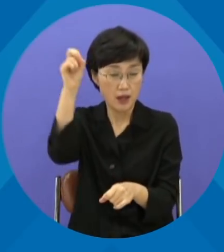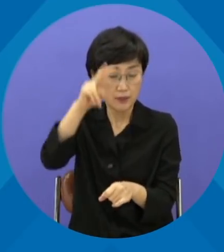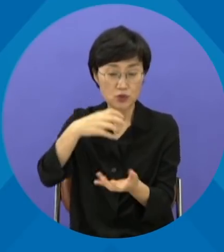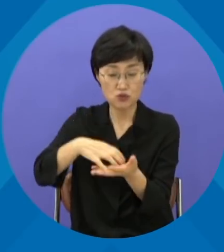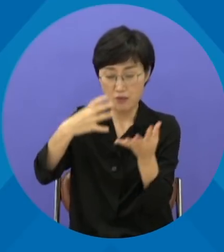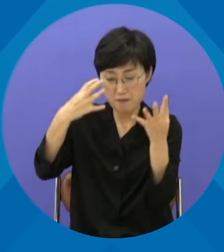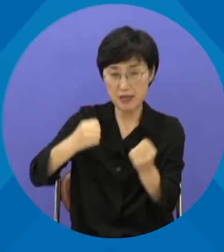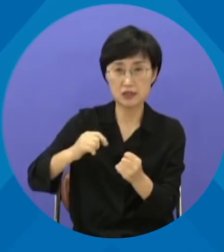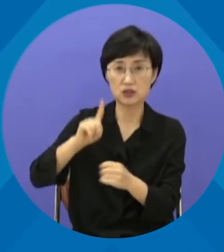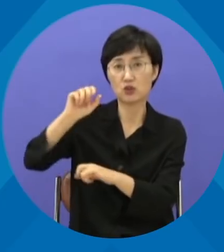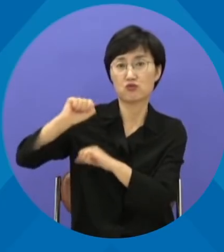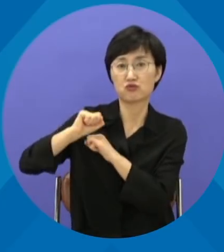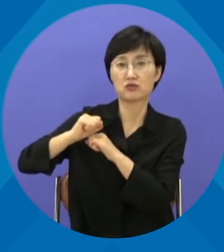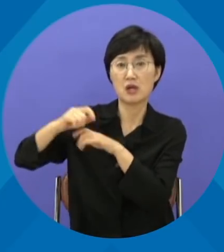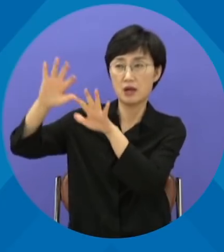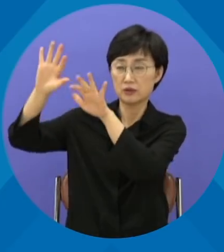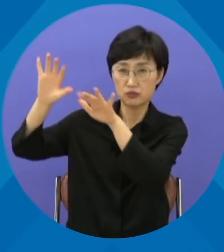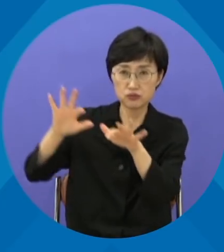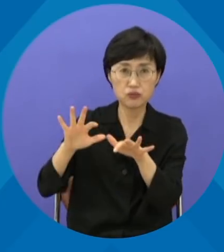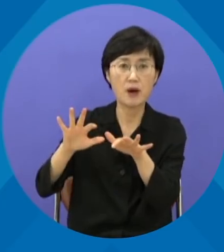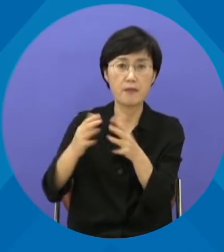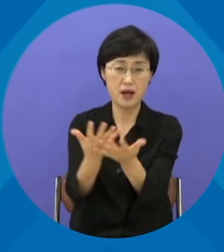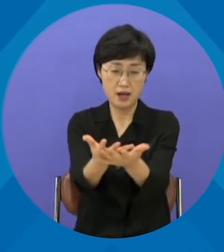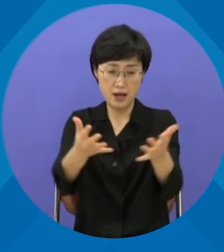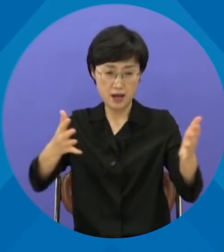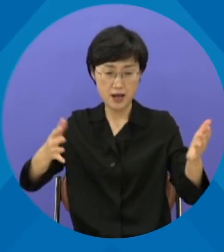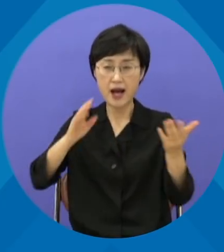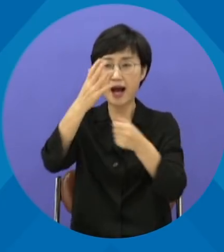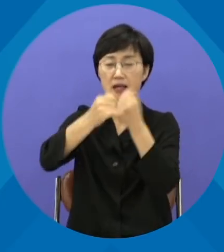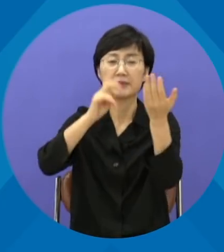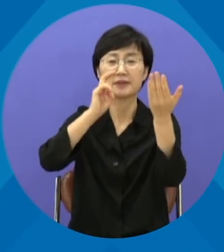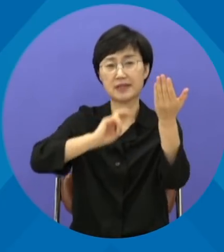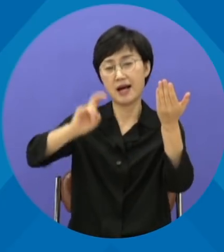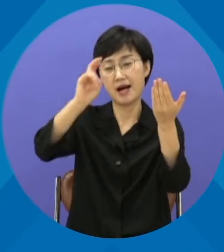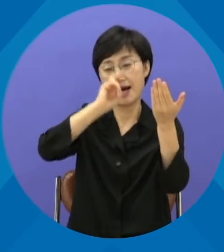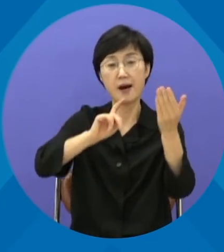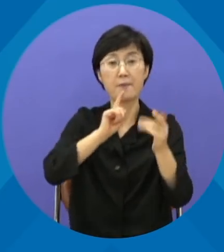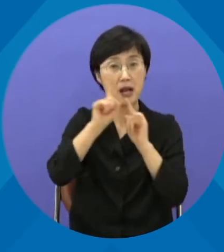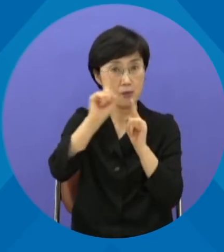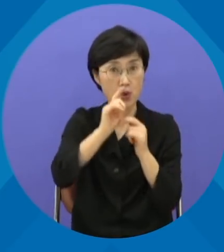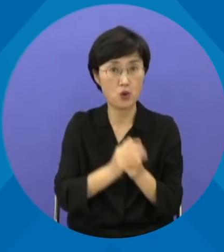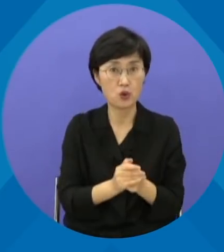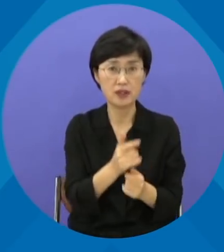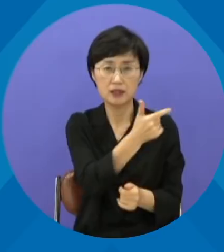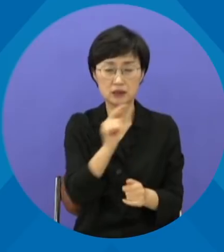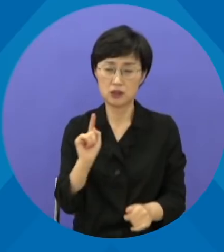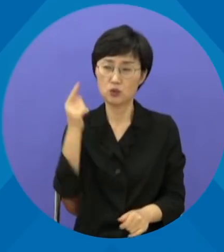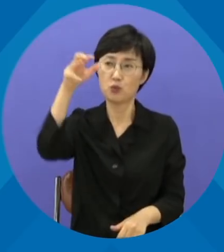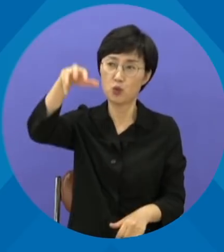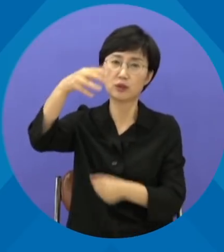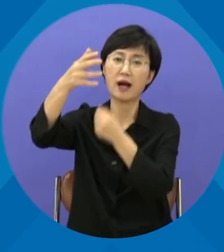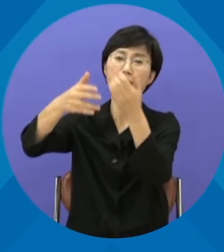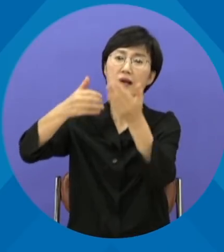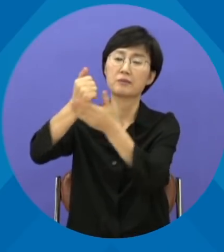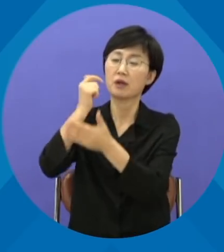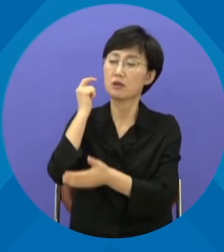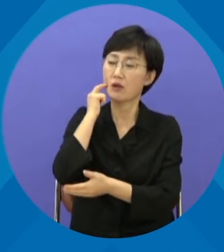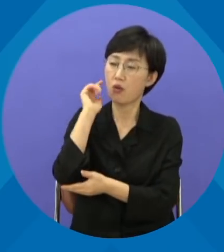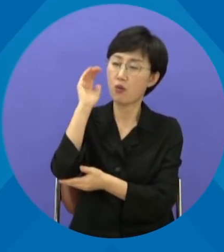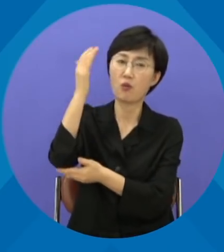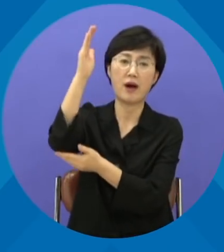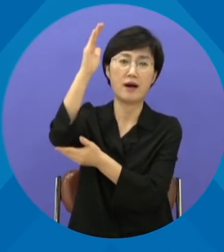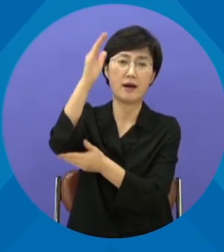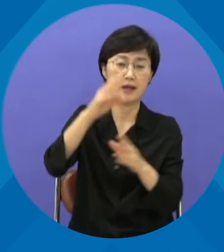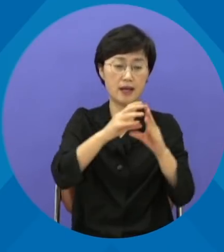호련히 수많은 천군이 그 천사와 함께 하나님을 찬송하여 이르되 지극히 높은 곳에서는